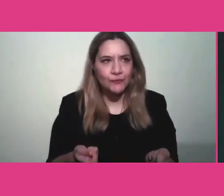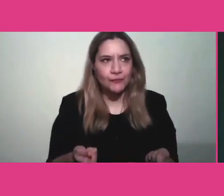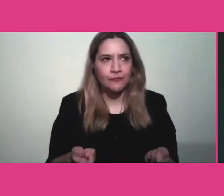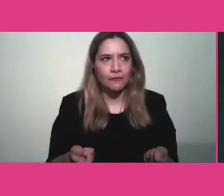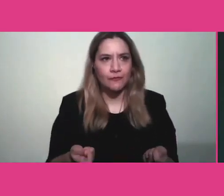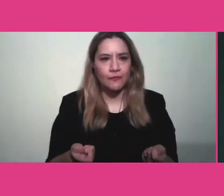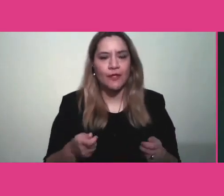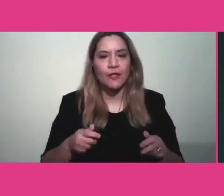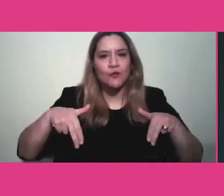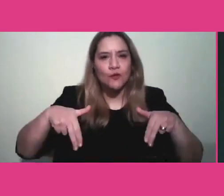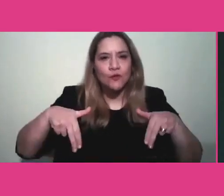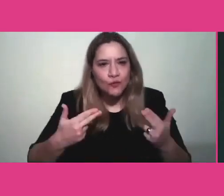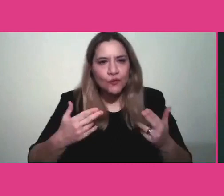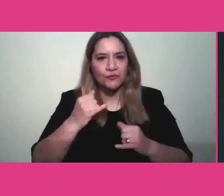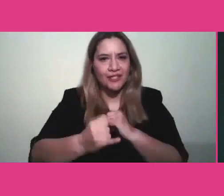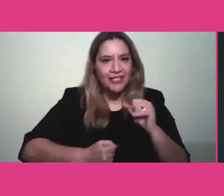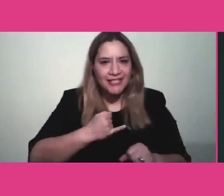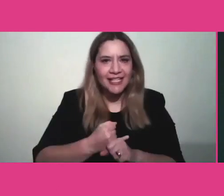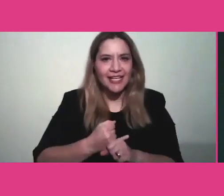διαδικτυακά